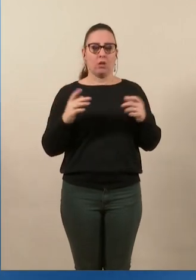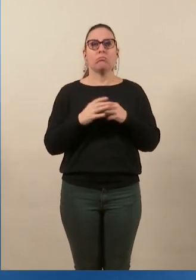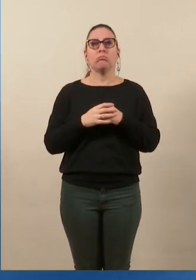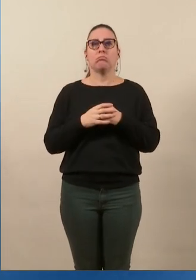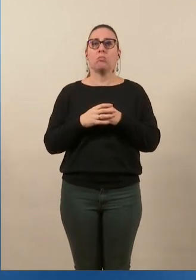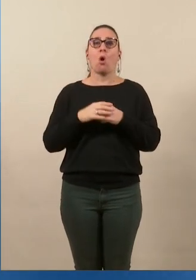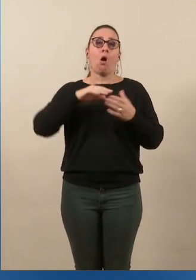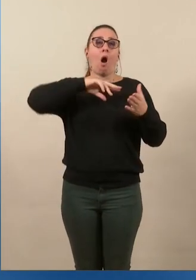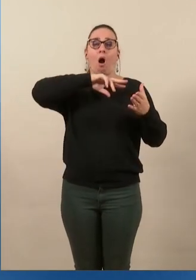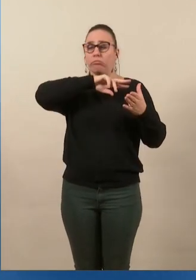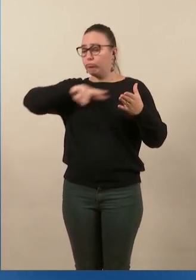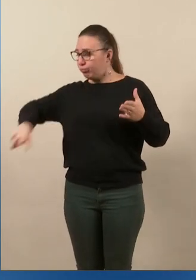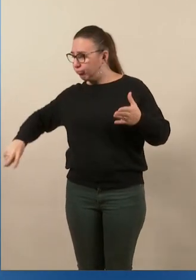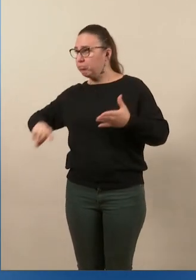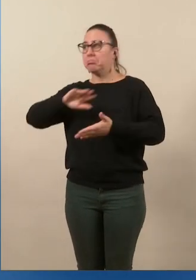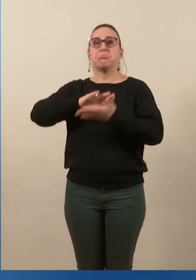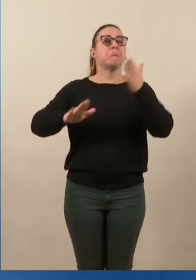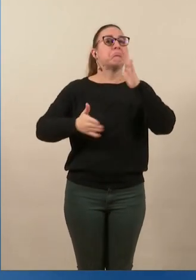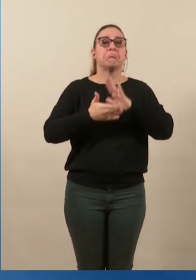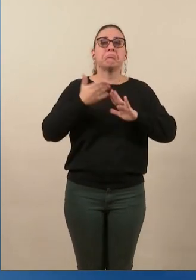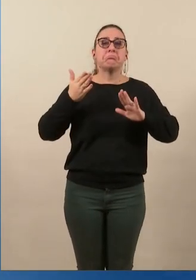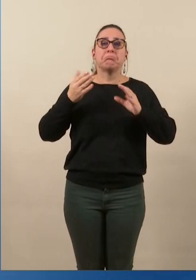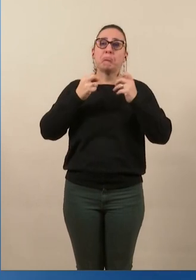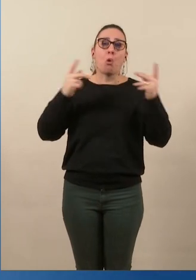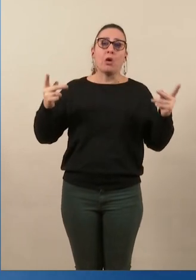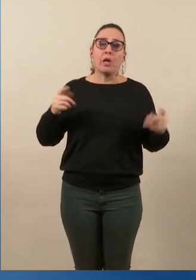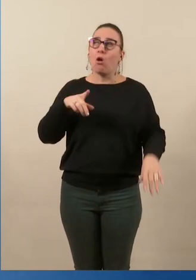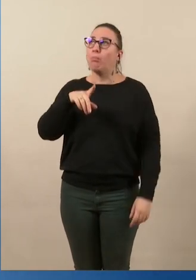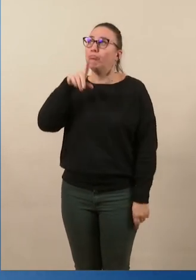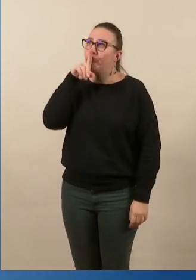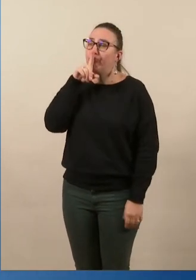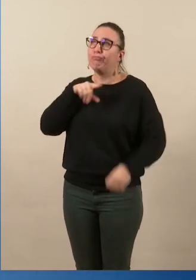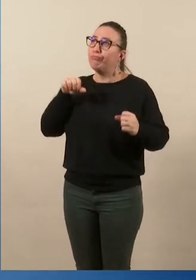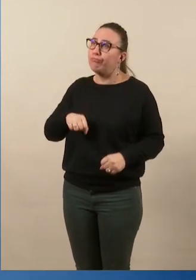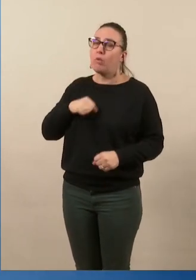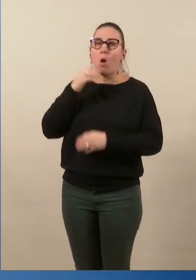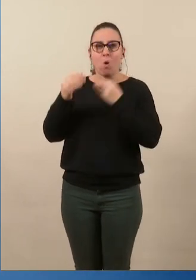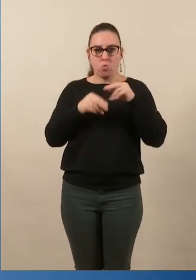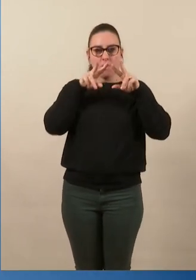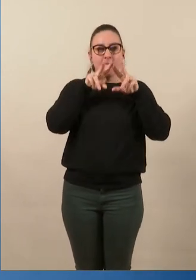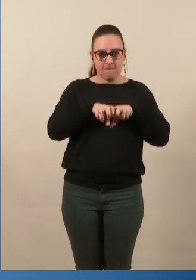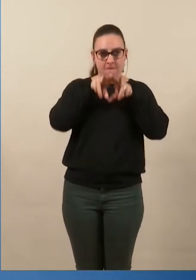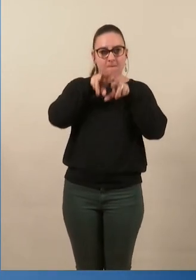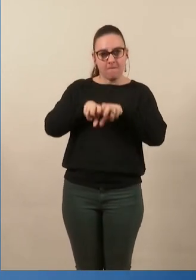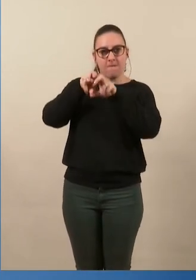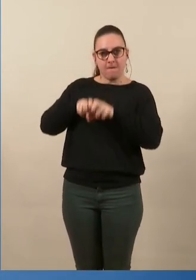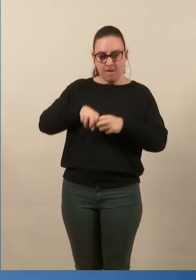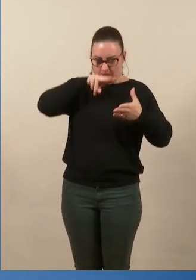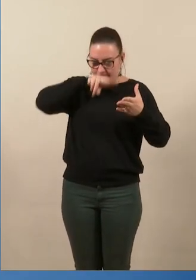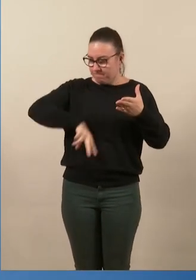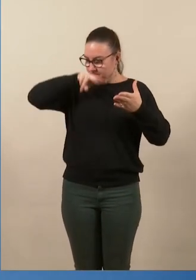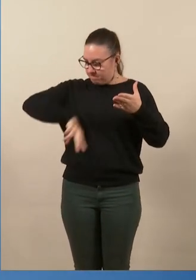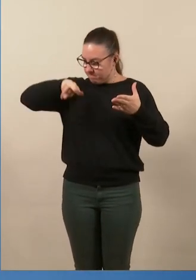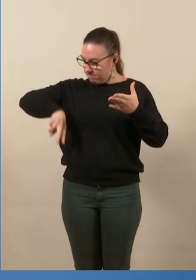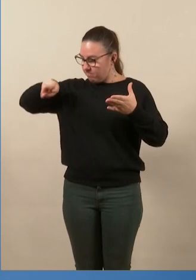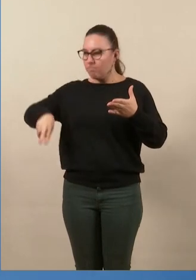dessus voilà et on on en prend acte en quelque sorte soit on l'étudie on le décortique on on y travaille donc c'est